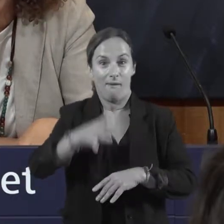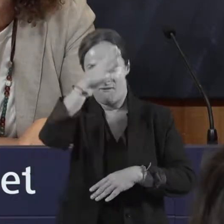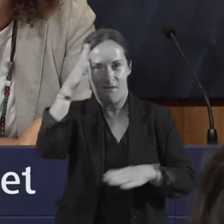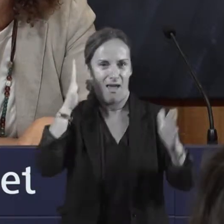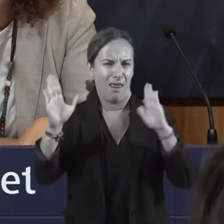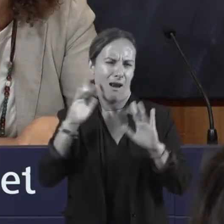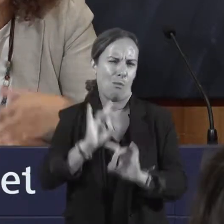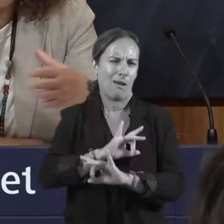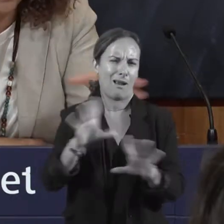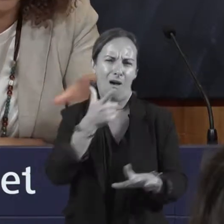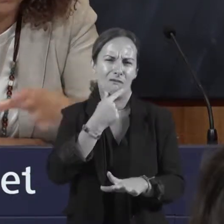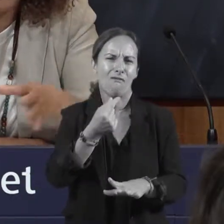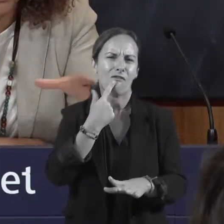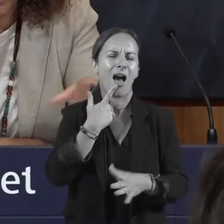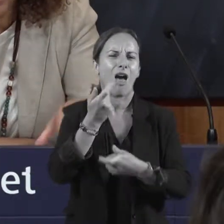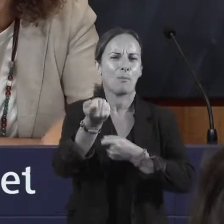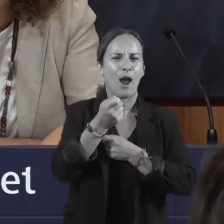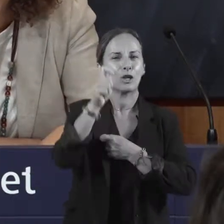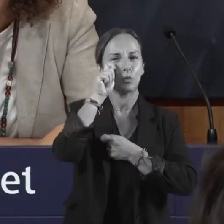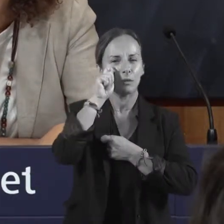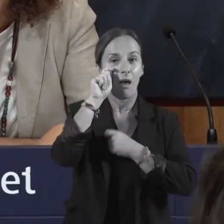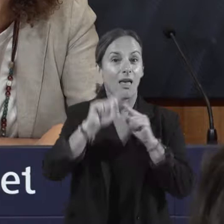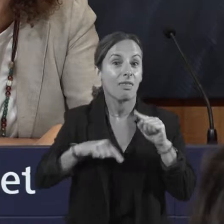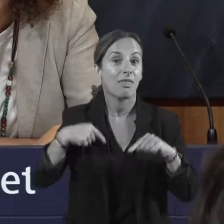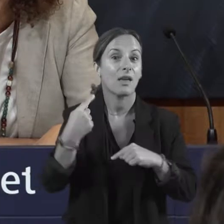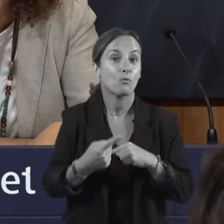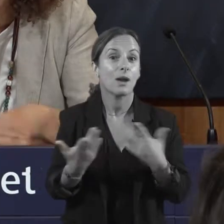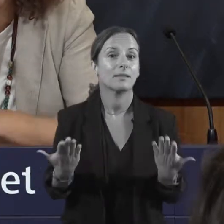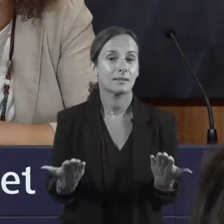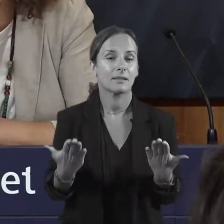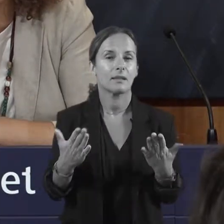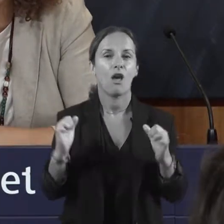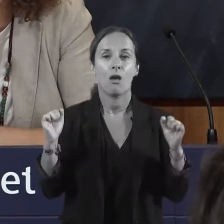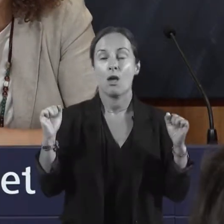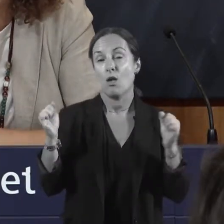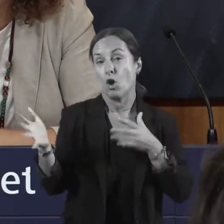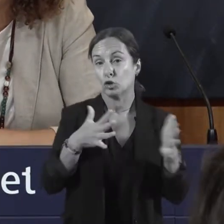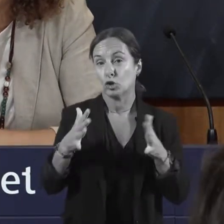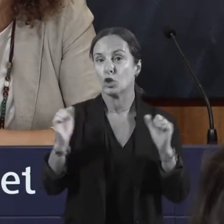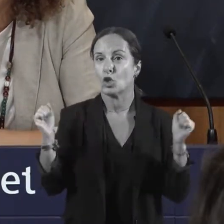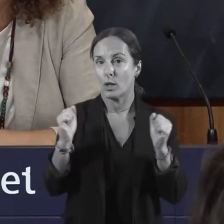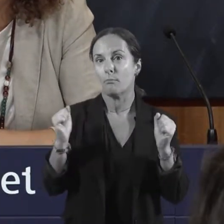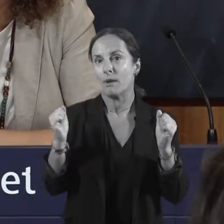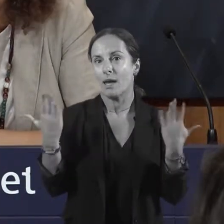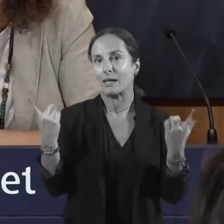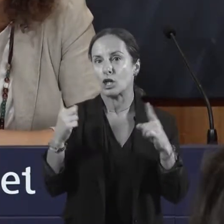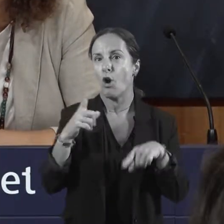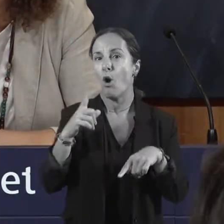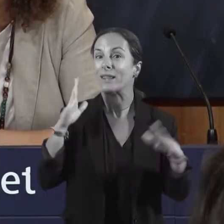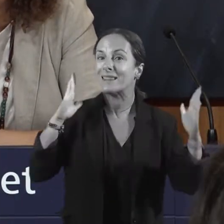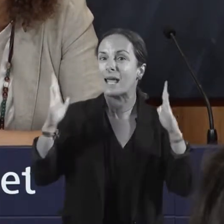d'estiu, o també durant molt de mesos, no? Perquè la temporada s'allarga, no? El clima de Sella ho permet, però sí que també han de